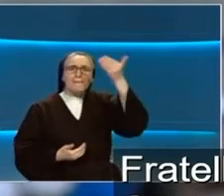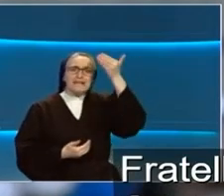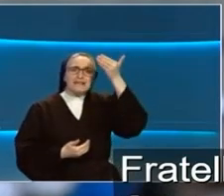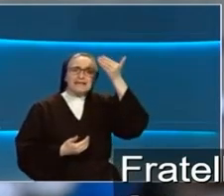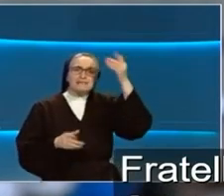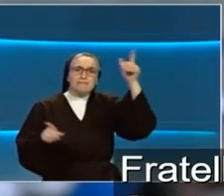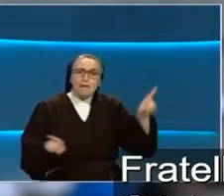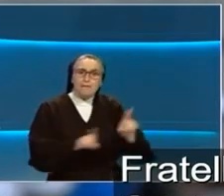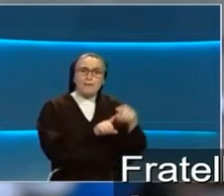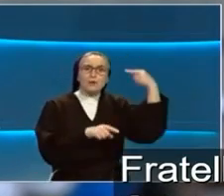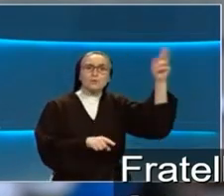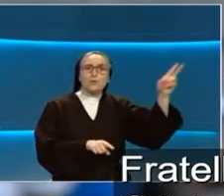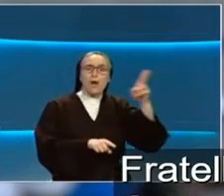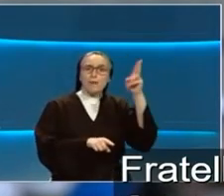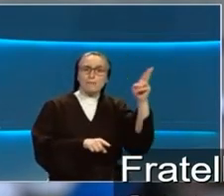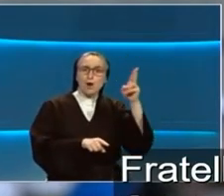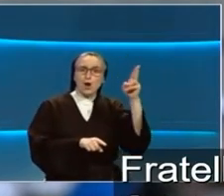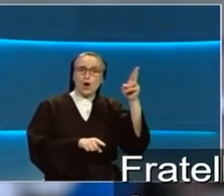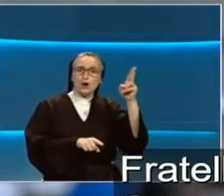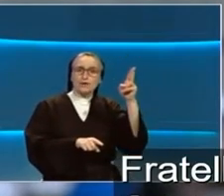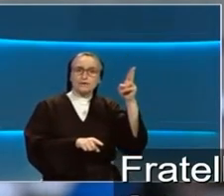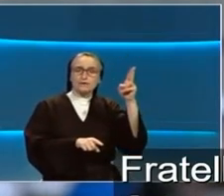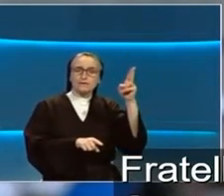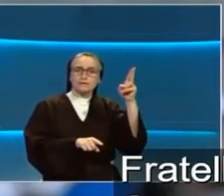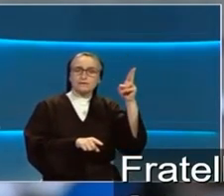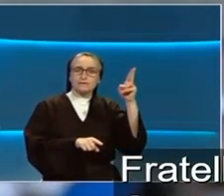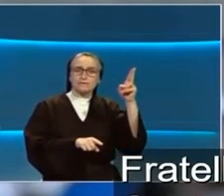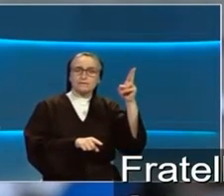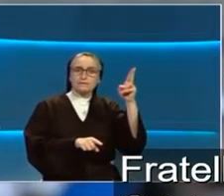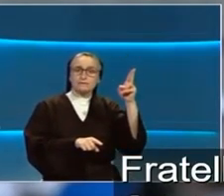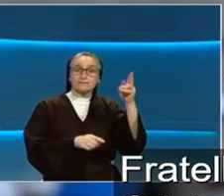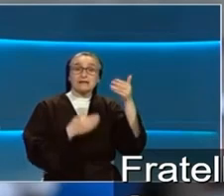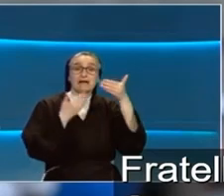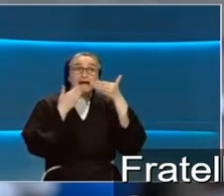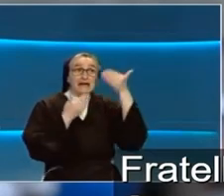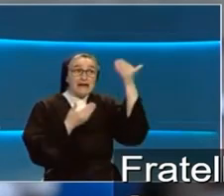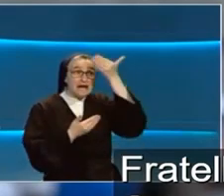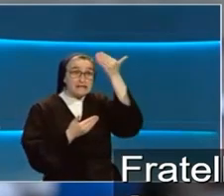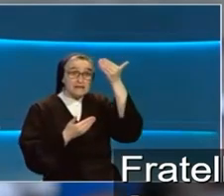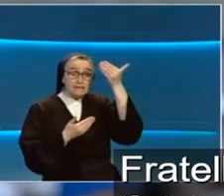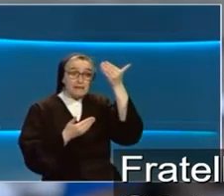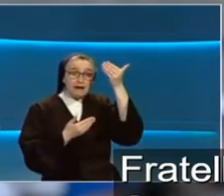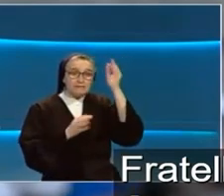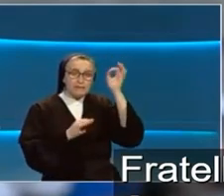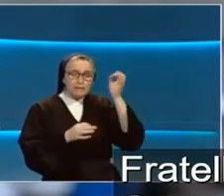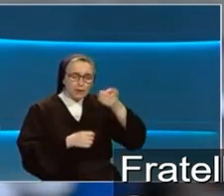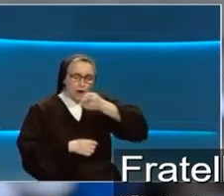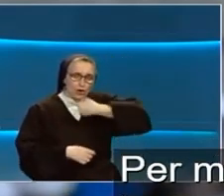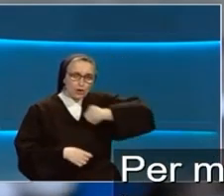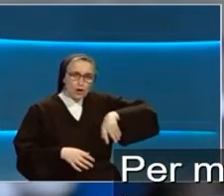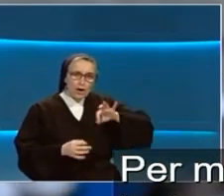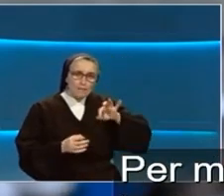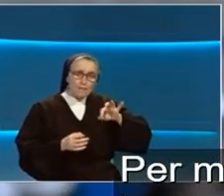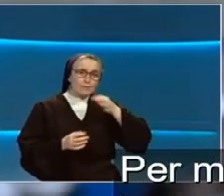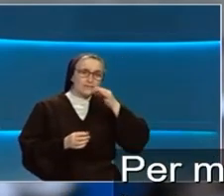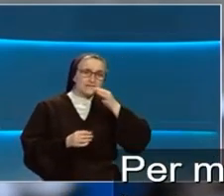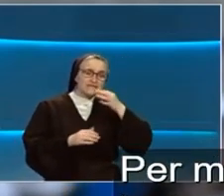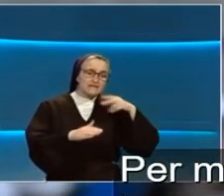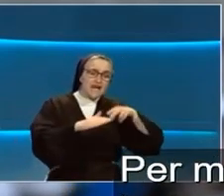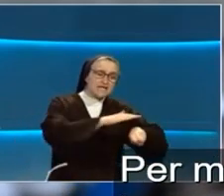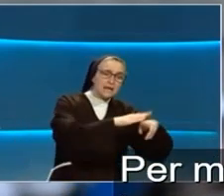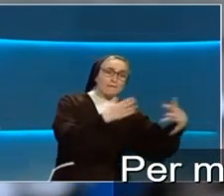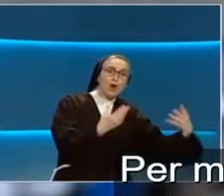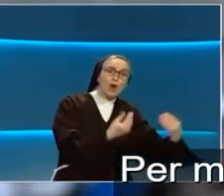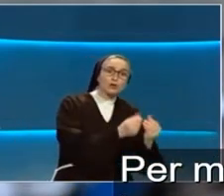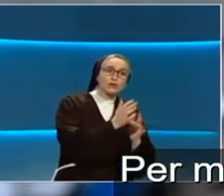nella sua morte? Per mezzo del battesimo, dunque, siamo stati sepolti